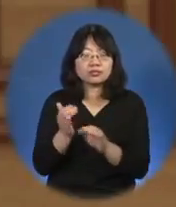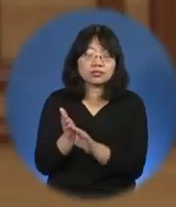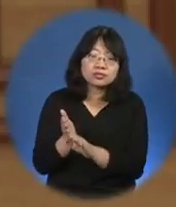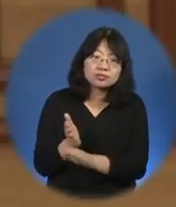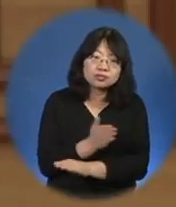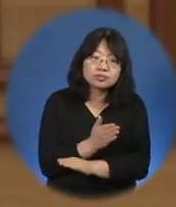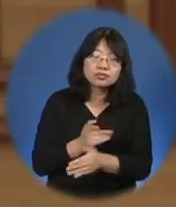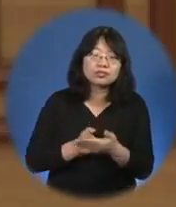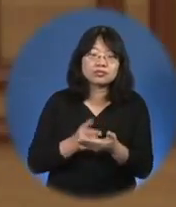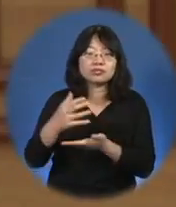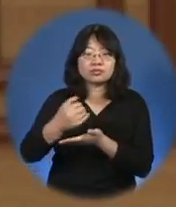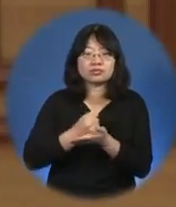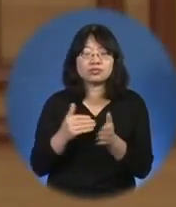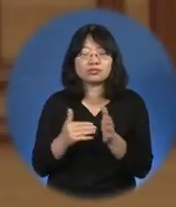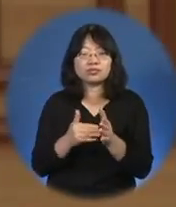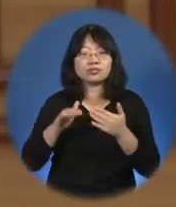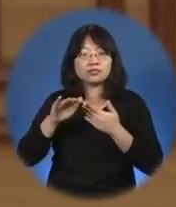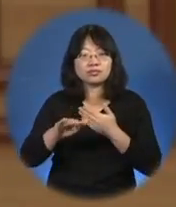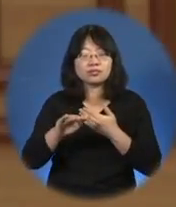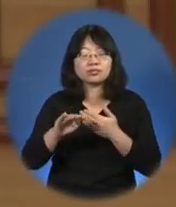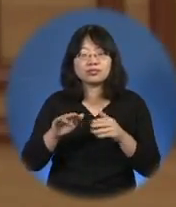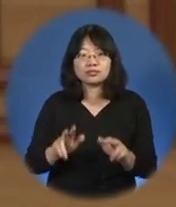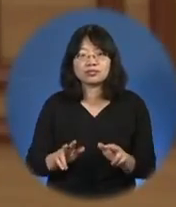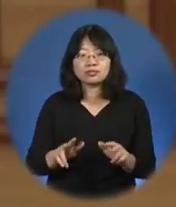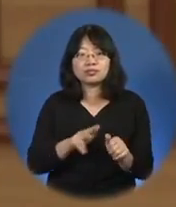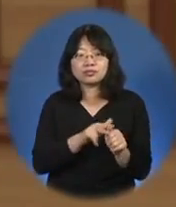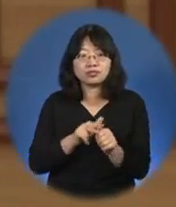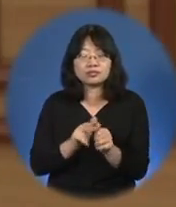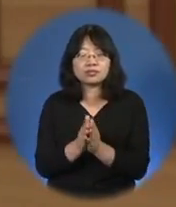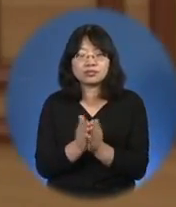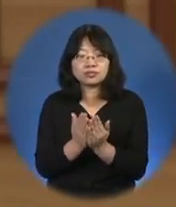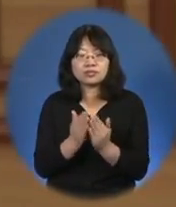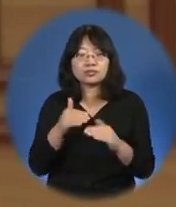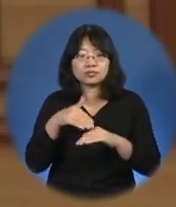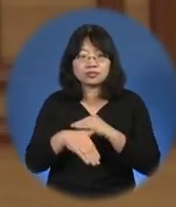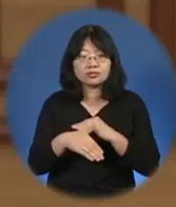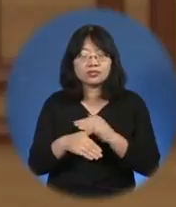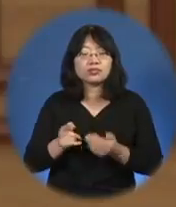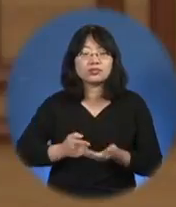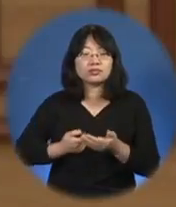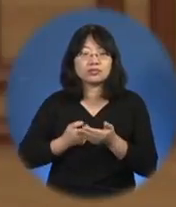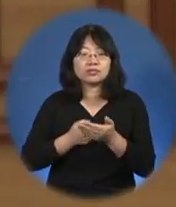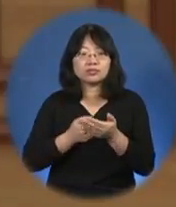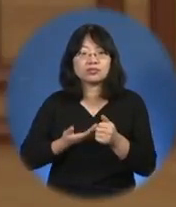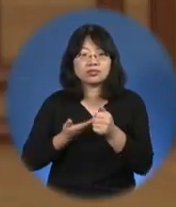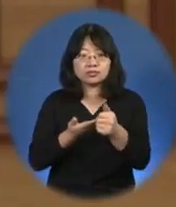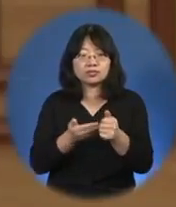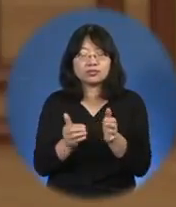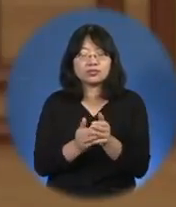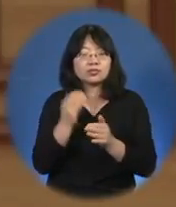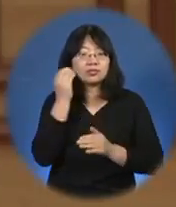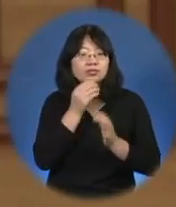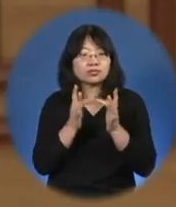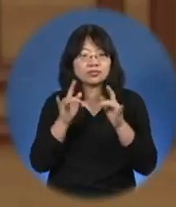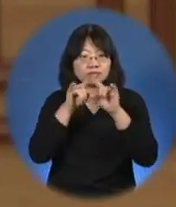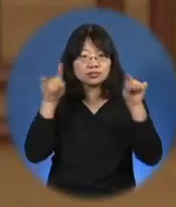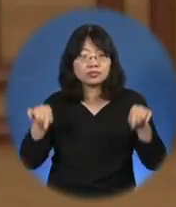분들로부터 의견을 받아서 그것을 이제 자료집 형태로 제공을 했고요. 또 그